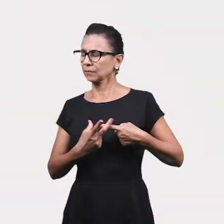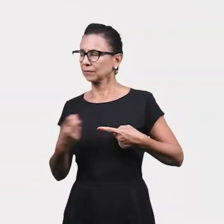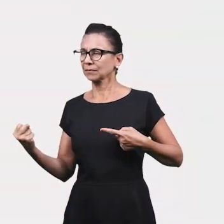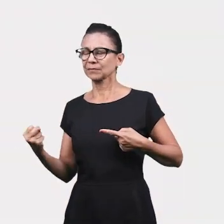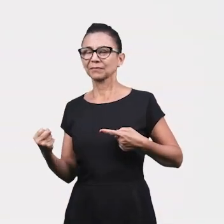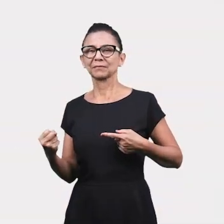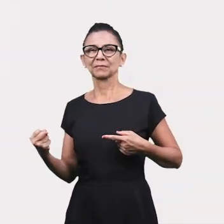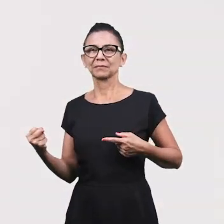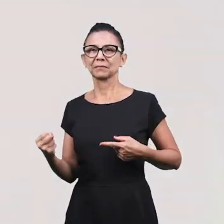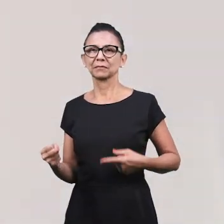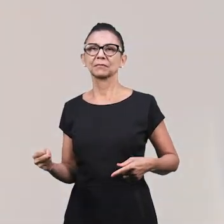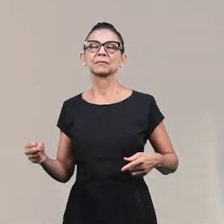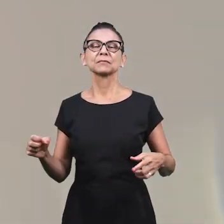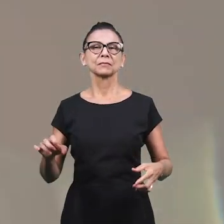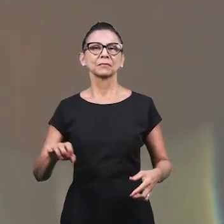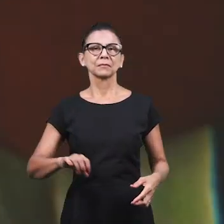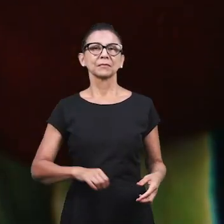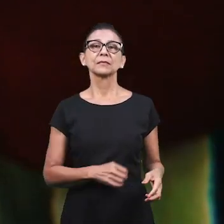боль. A